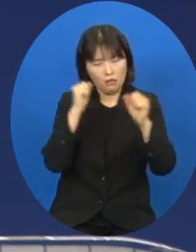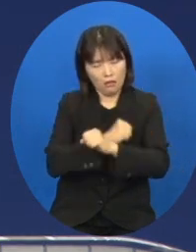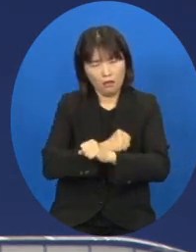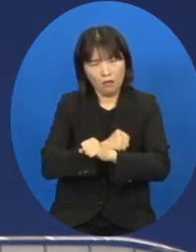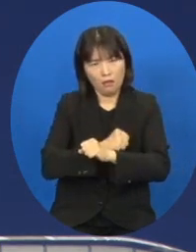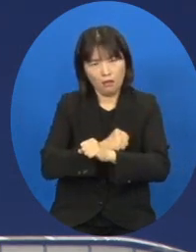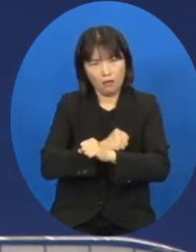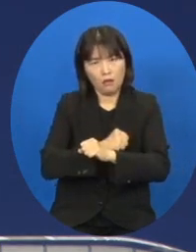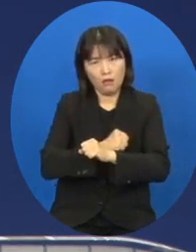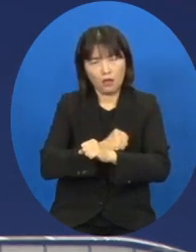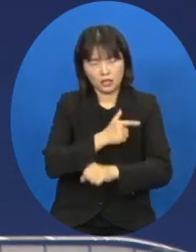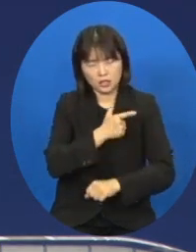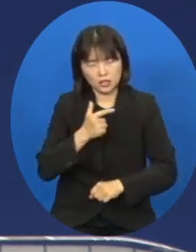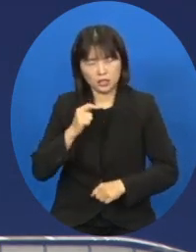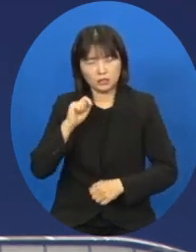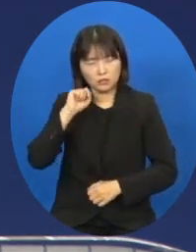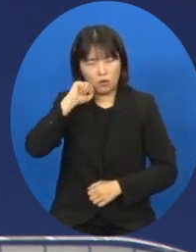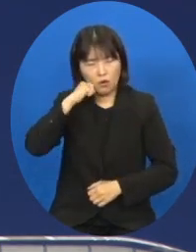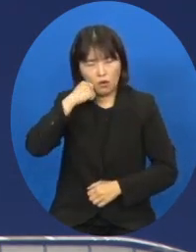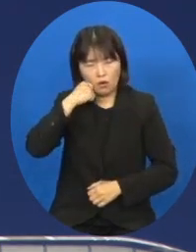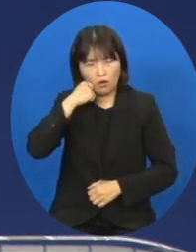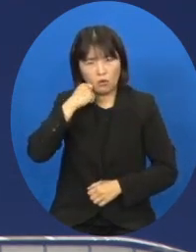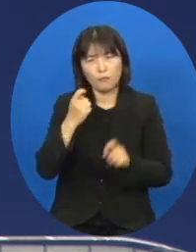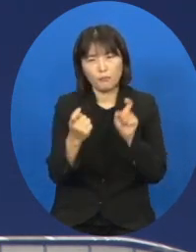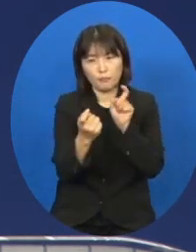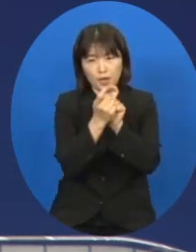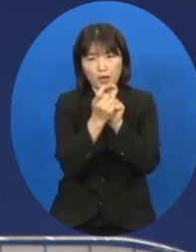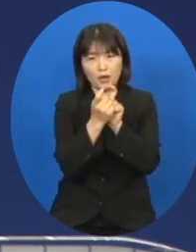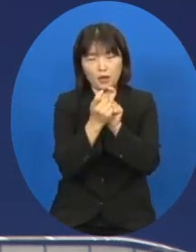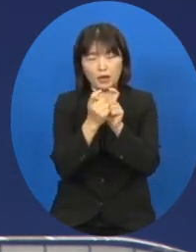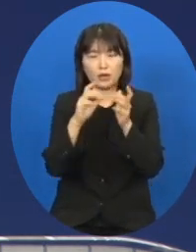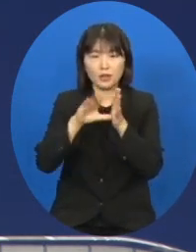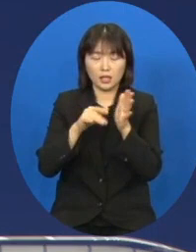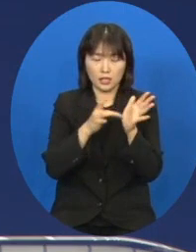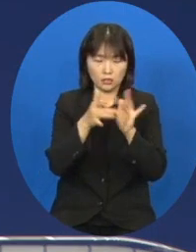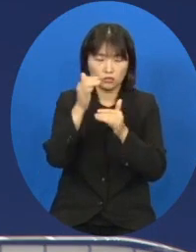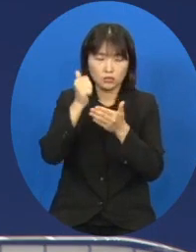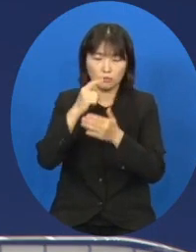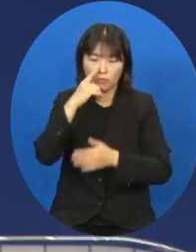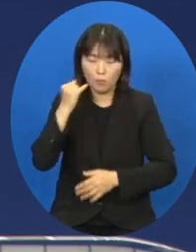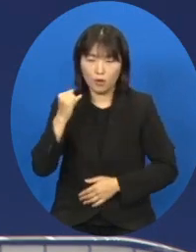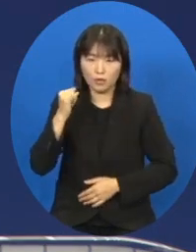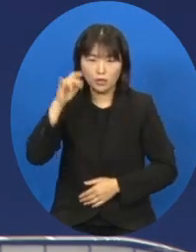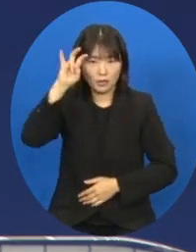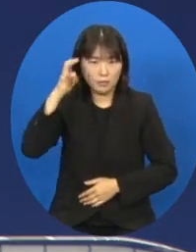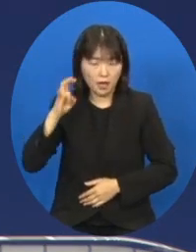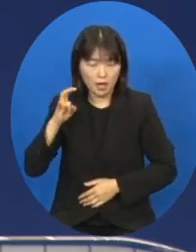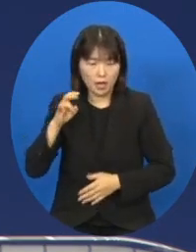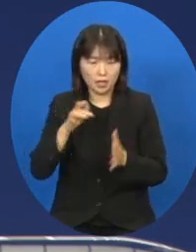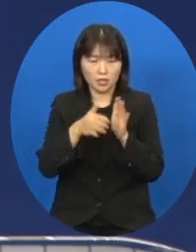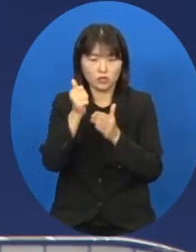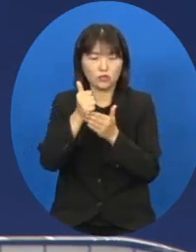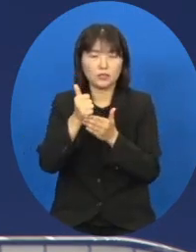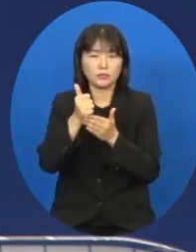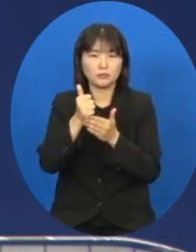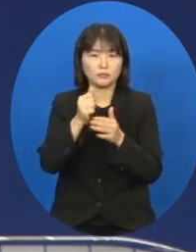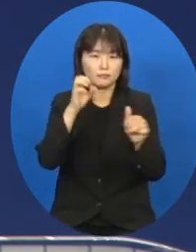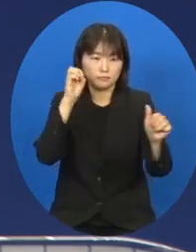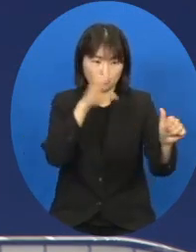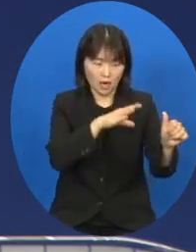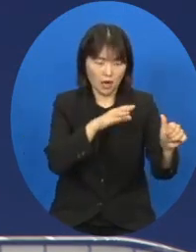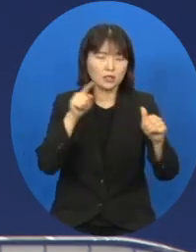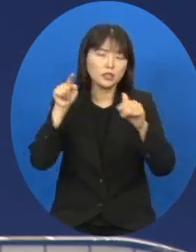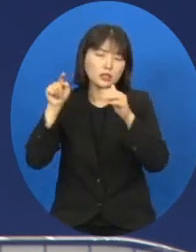되는 큰 어려움이 생겼는데, 그때 예수님의 어머니 마리아가 예수님에게 이 집에